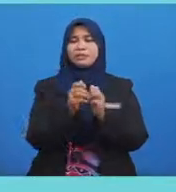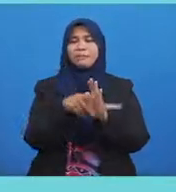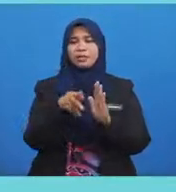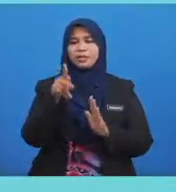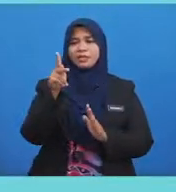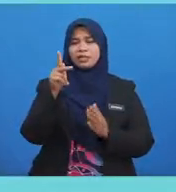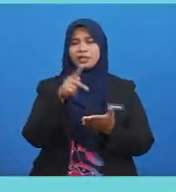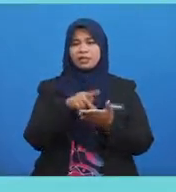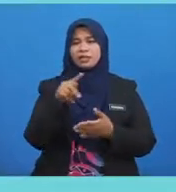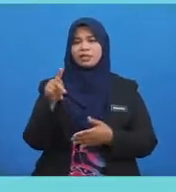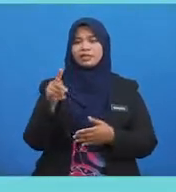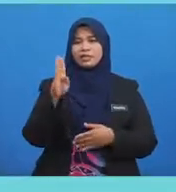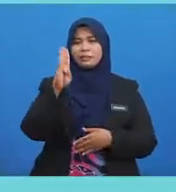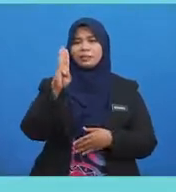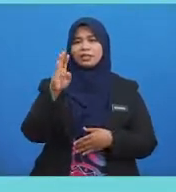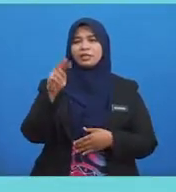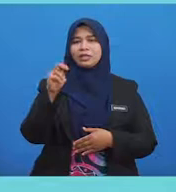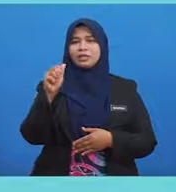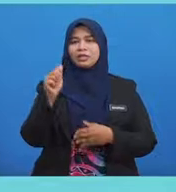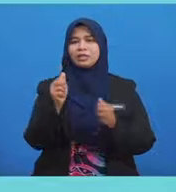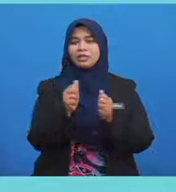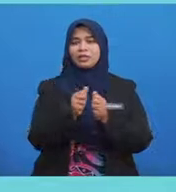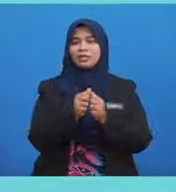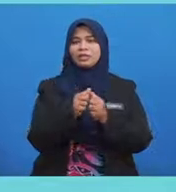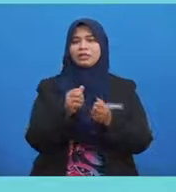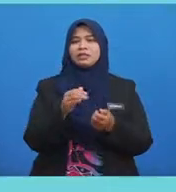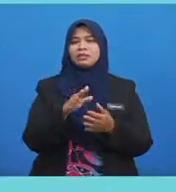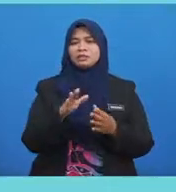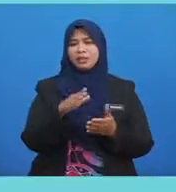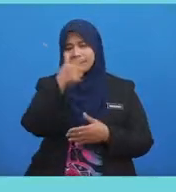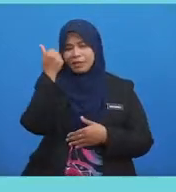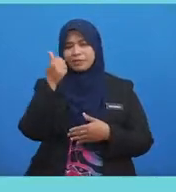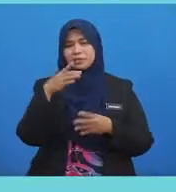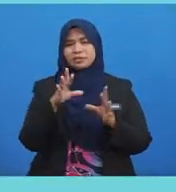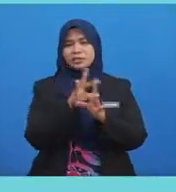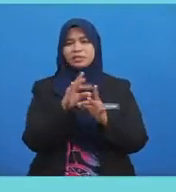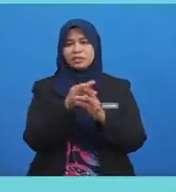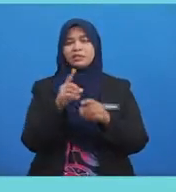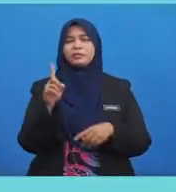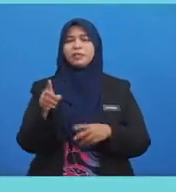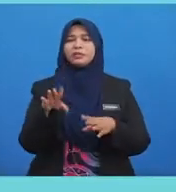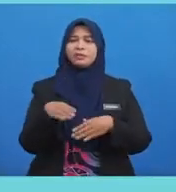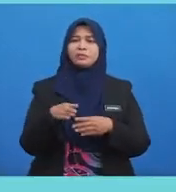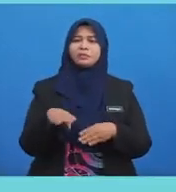alasan Sarawak memerlukan bimbingan untuk memulihkan keadaan selepas perang. Hal ini